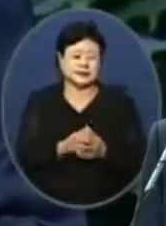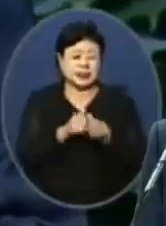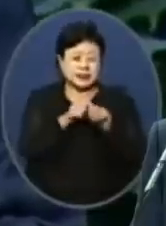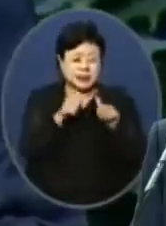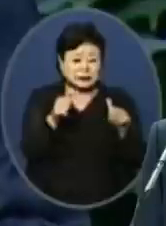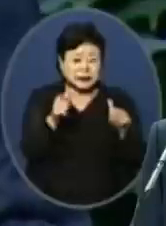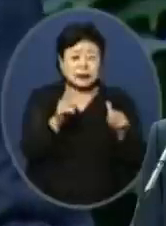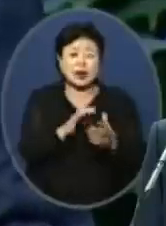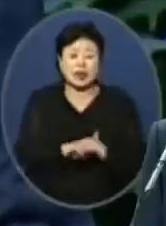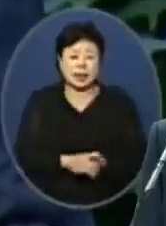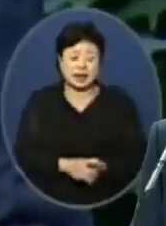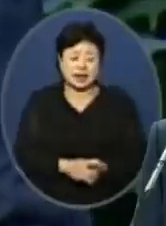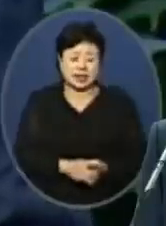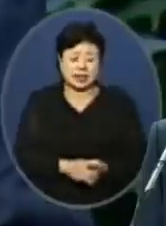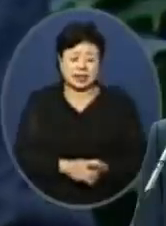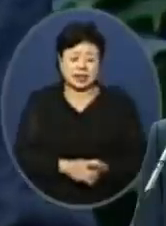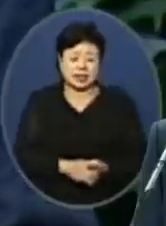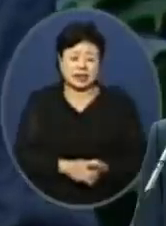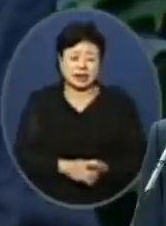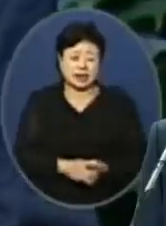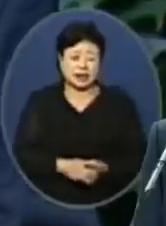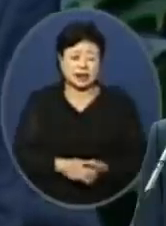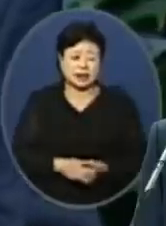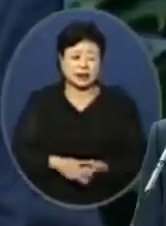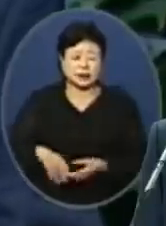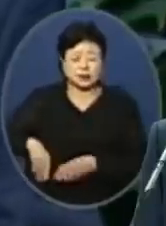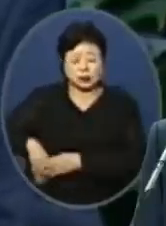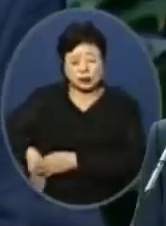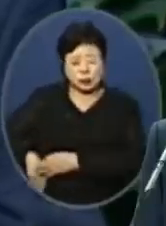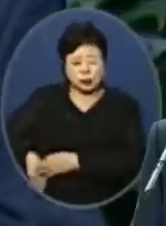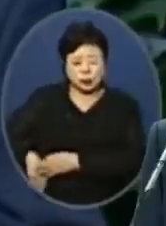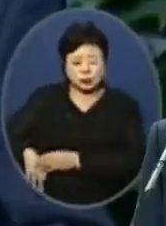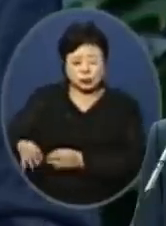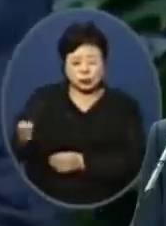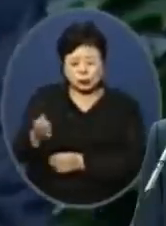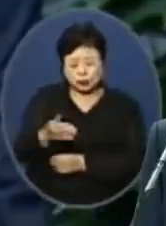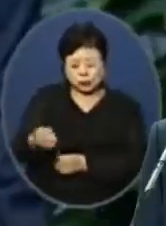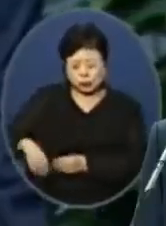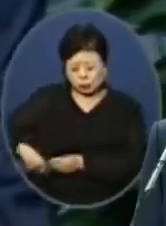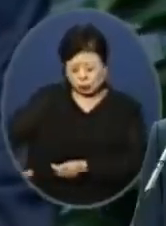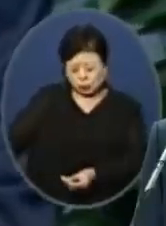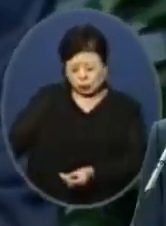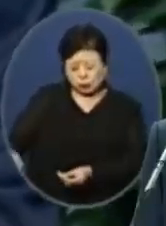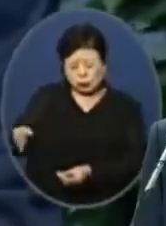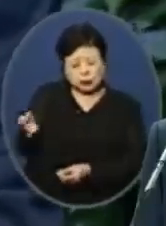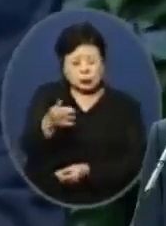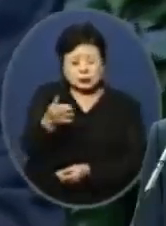남자들은 뭐 하는지 압니까? 포켓에 손을 넣고 자꾸 뭐 있는지 찾아봅니다.